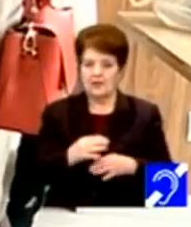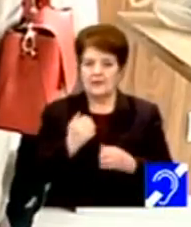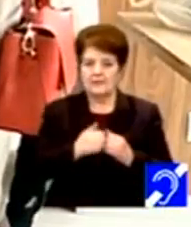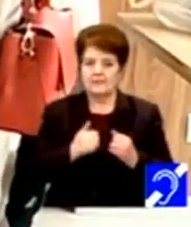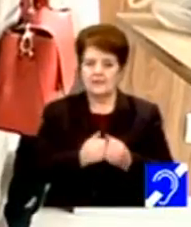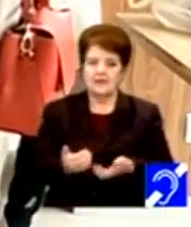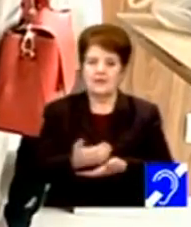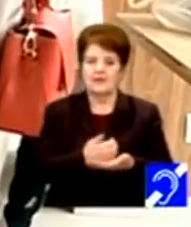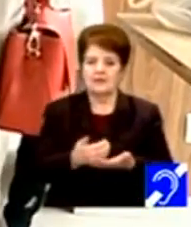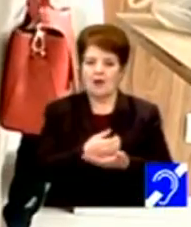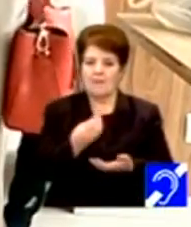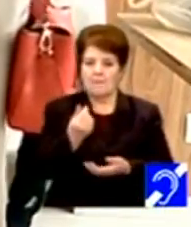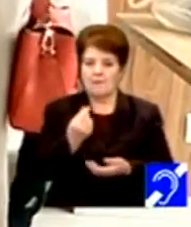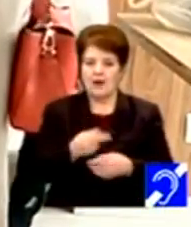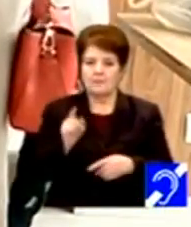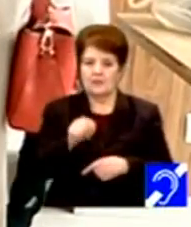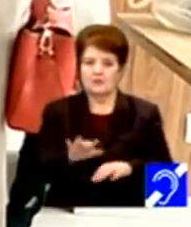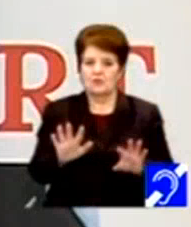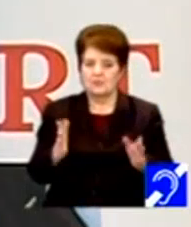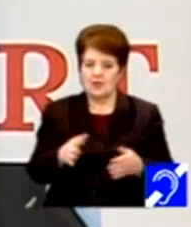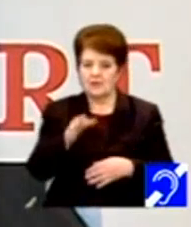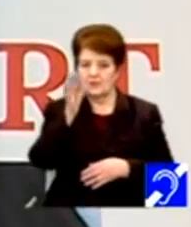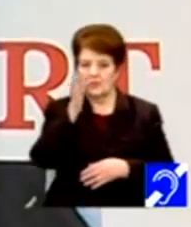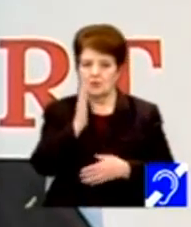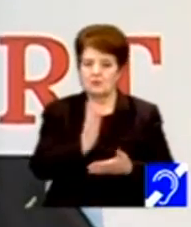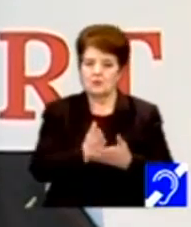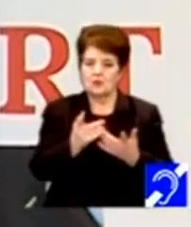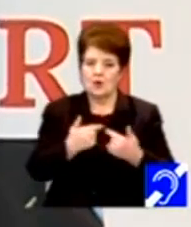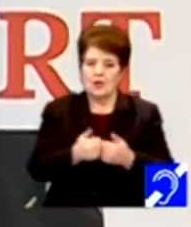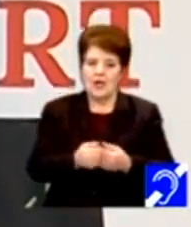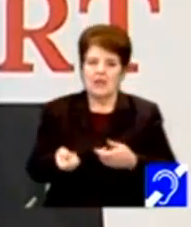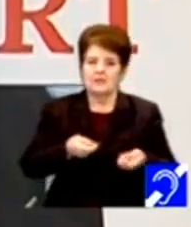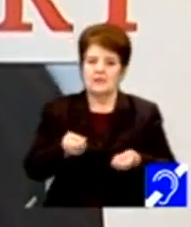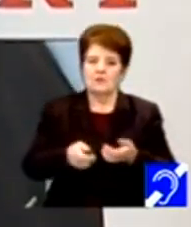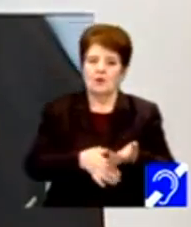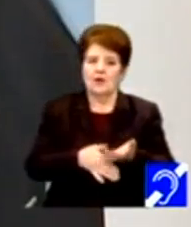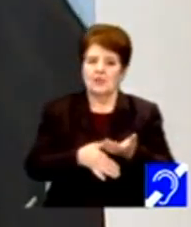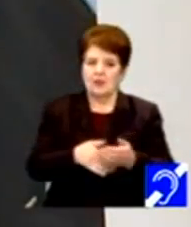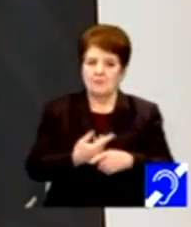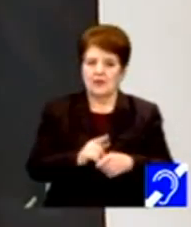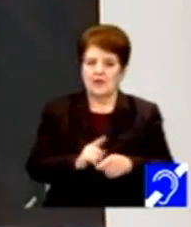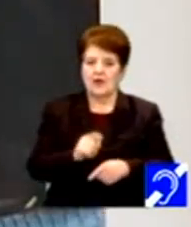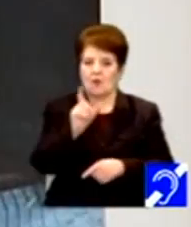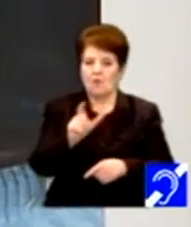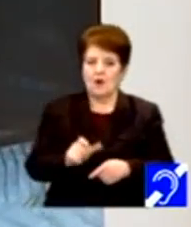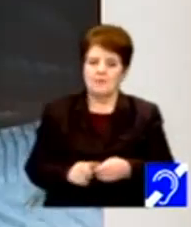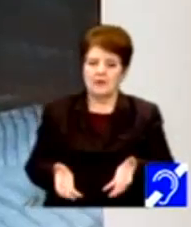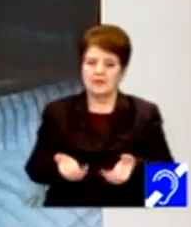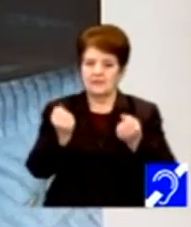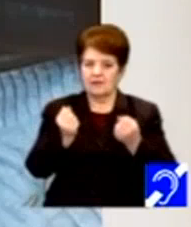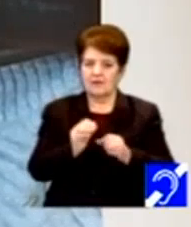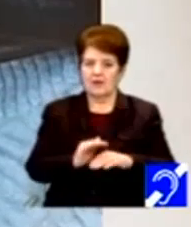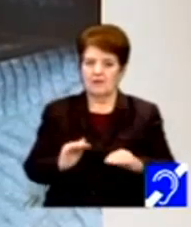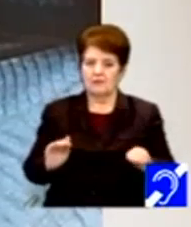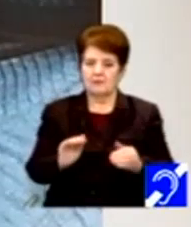pentru a dona bani în sprijinul acestei cauze. În Chișinău sunt organizate târguri caritabile unde oamenii contribuie la salvarea